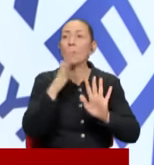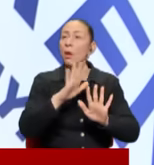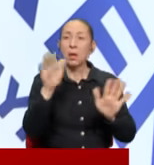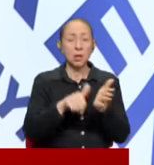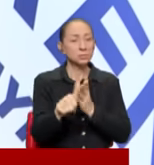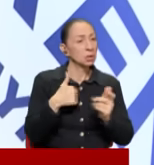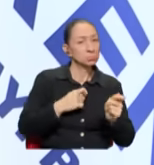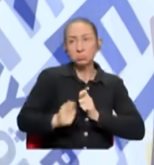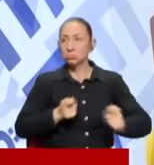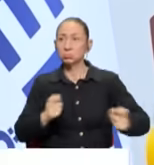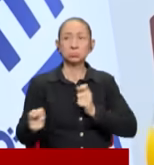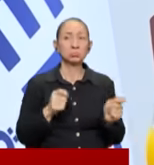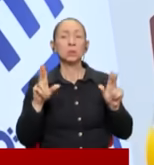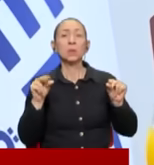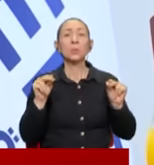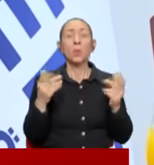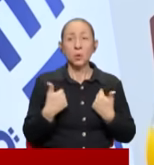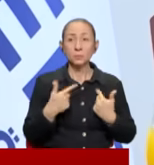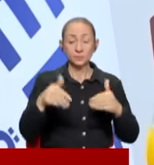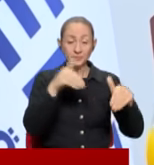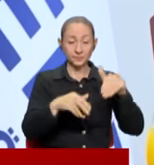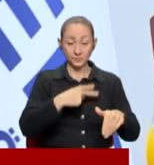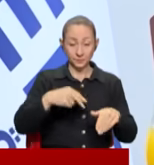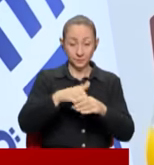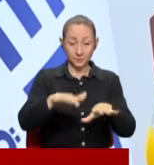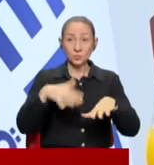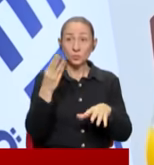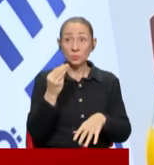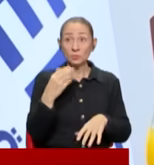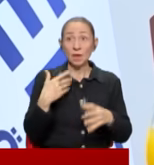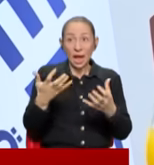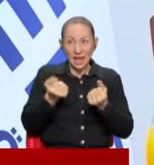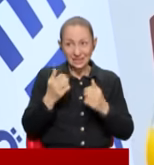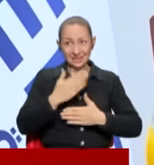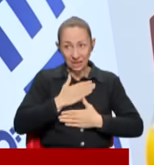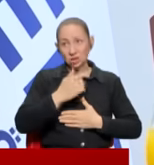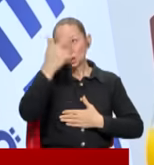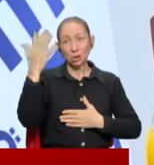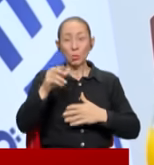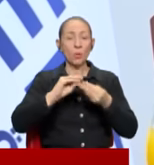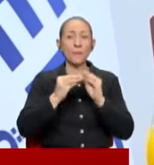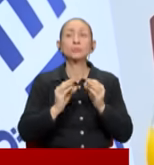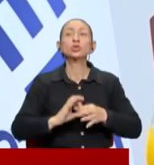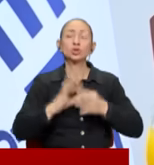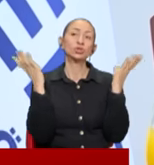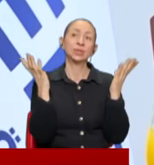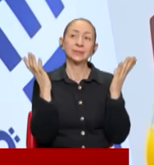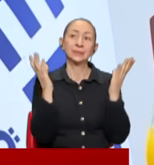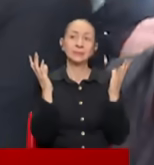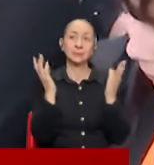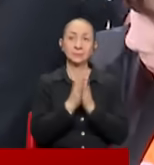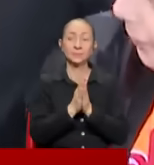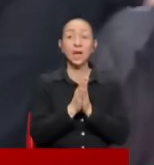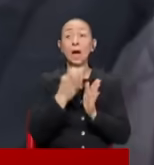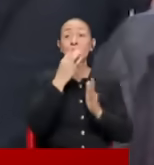de yetişiyoruz bir şekilde. Bu seçimde belediye meclisinde de çoğunluğu almak suretiyle inşallah bu problemleri ortadan